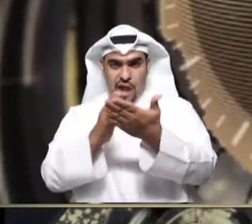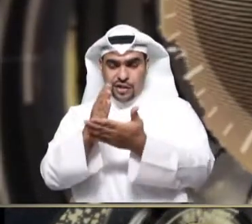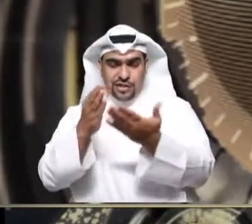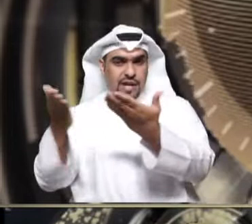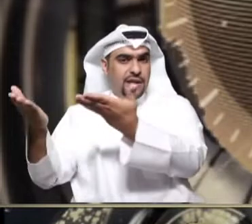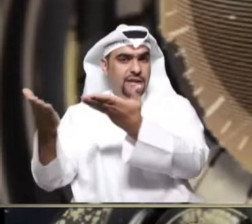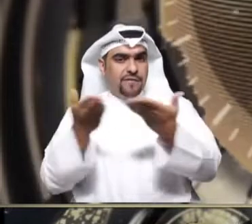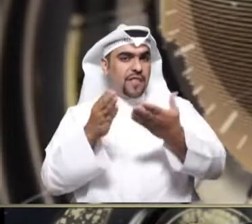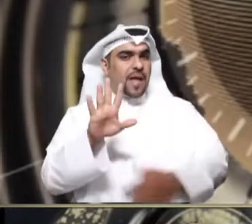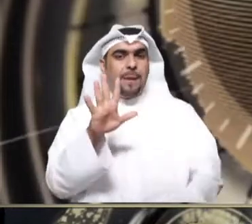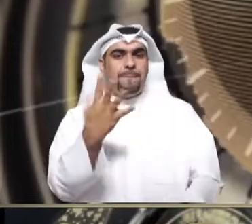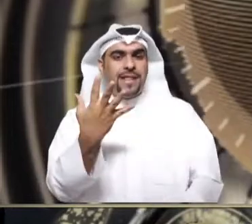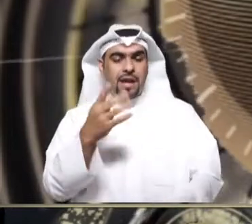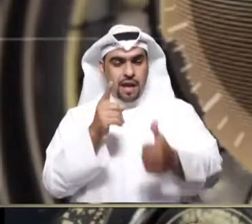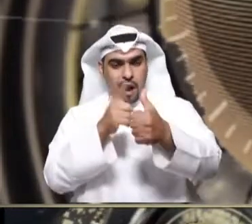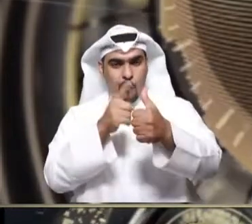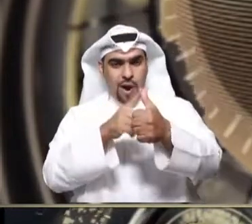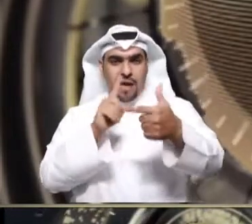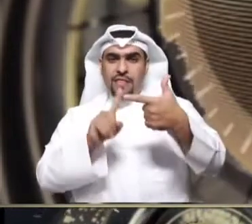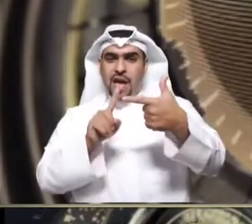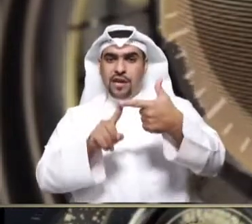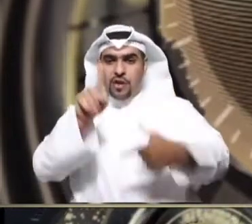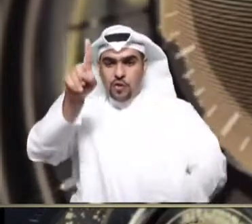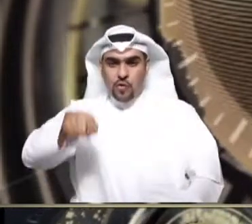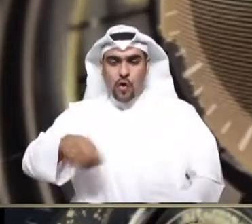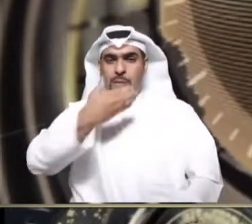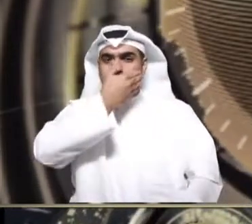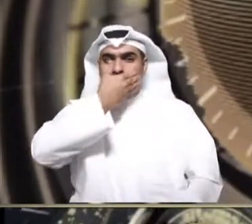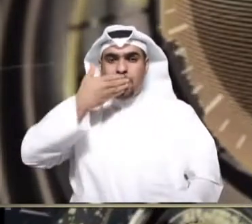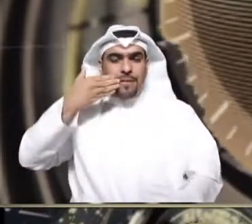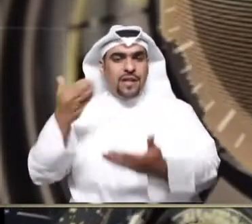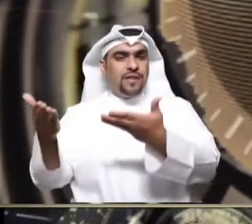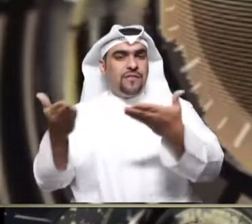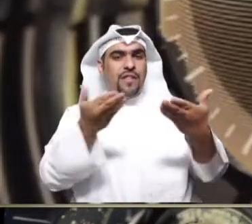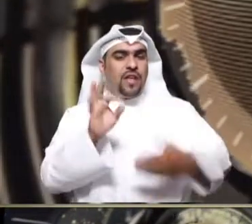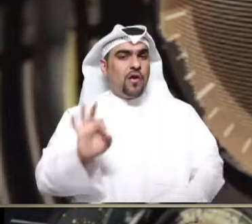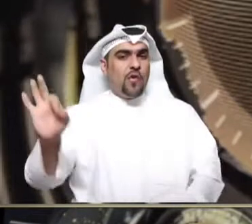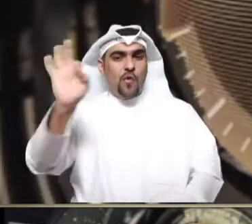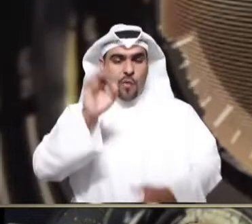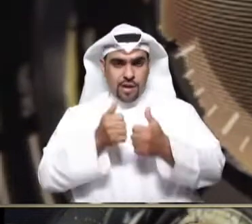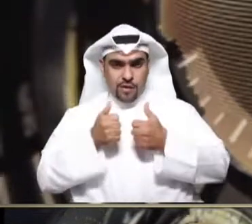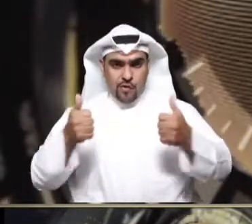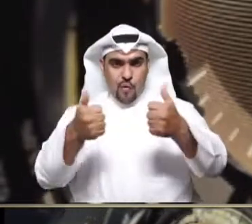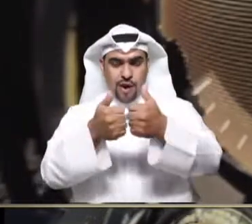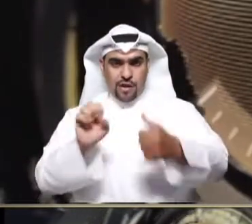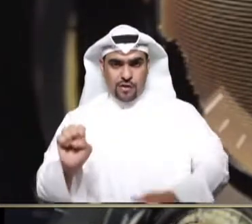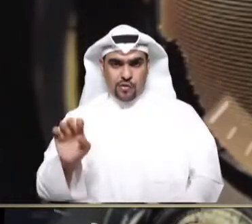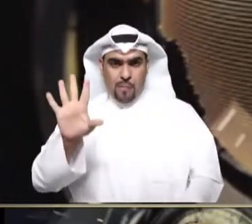والثاني من هذا الشهر المبارك، وذلك في ديوان أسرة الصباح الكرام بقصر